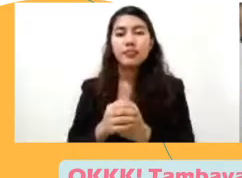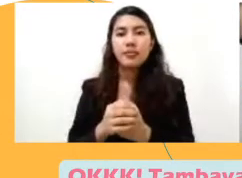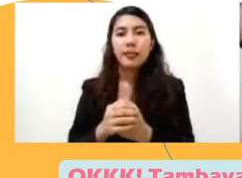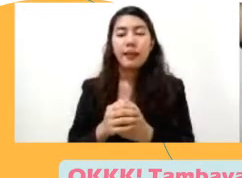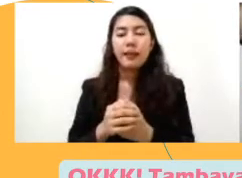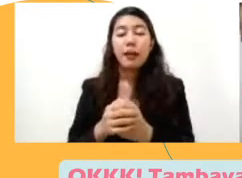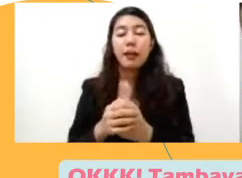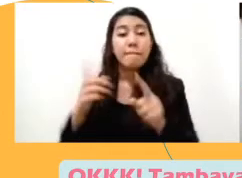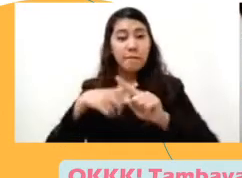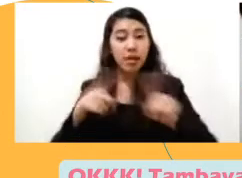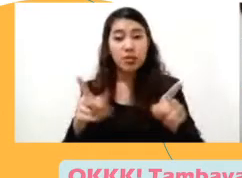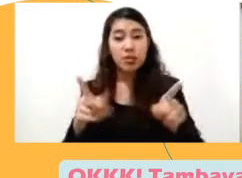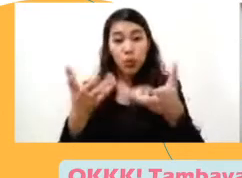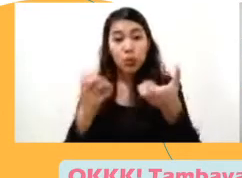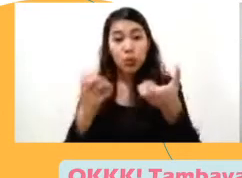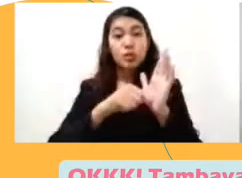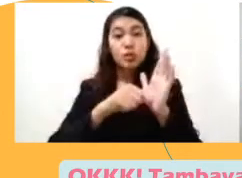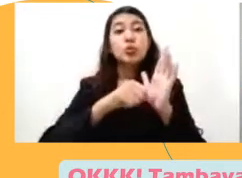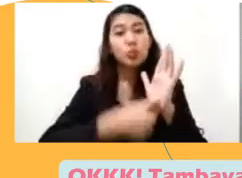lang i-emphasize o bigyang